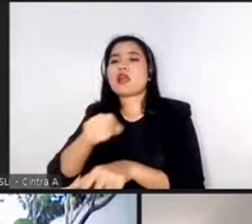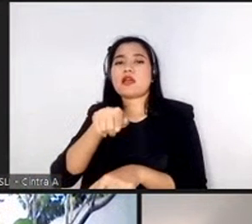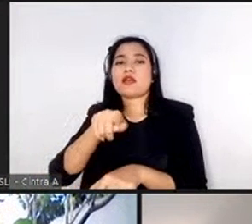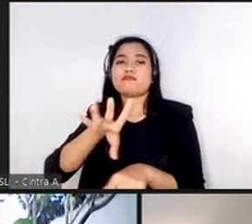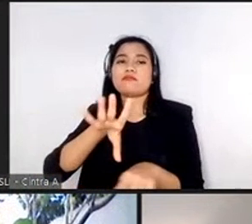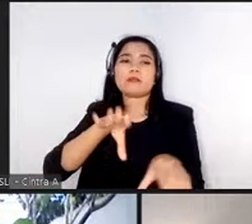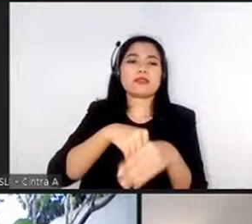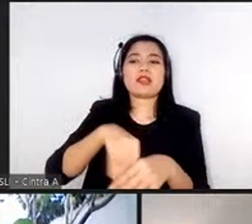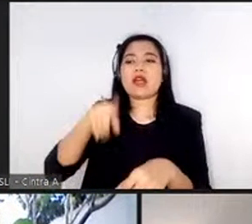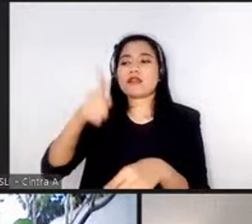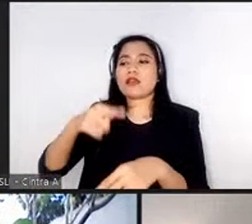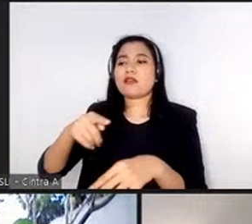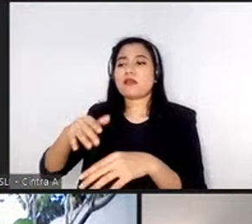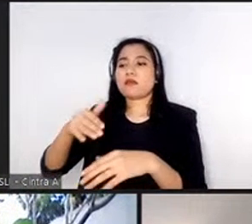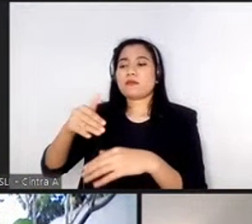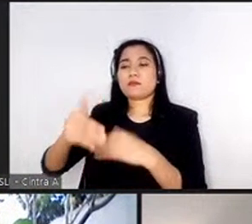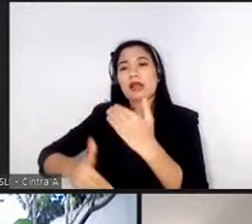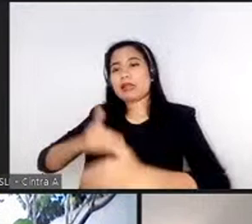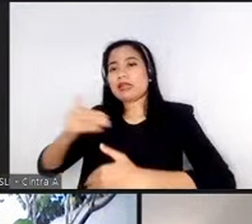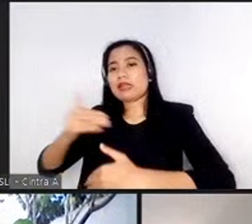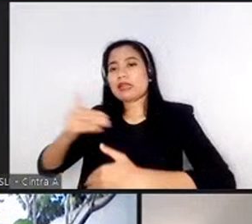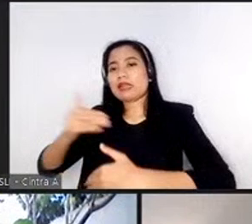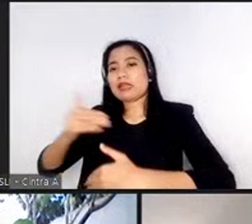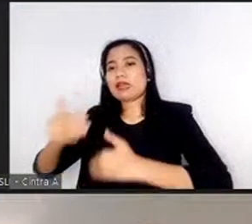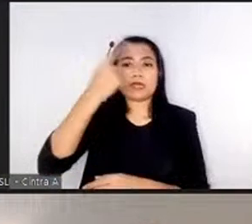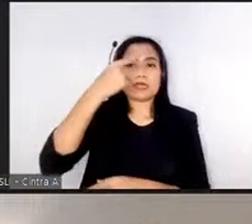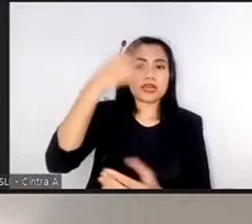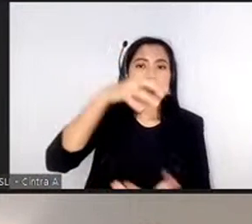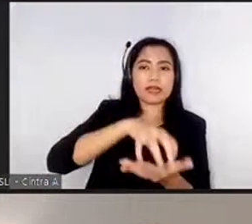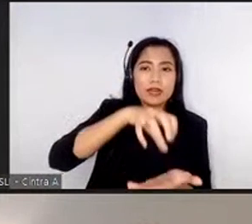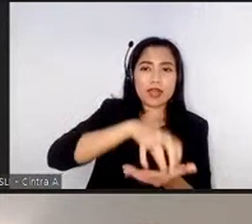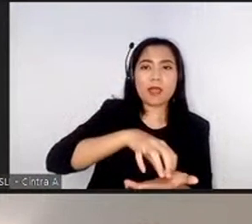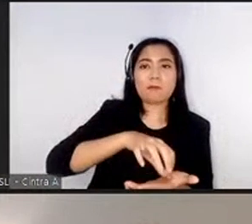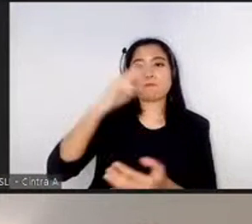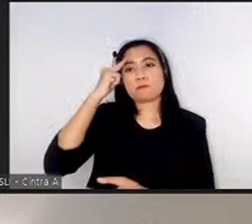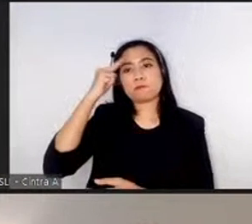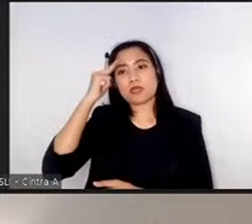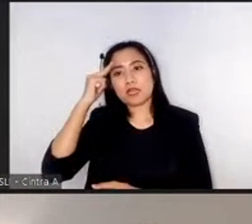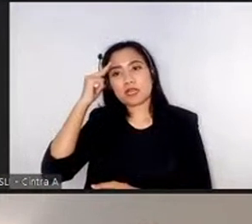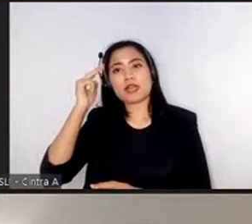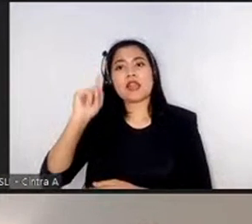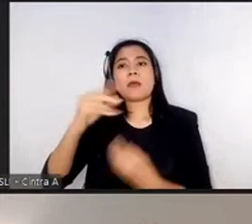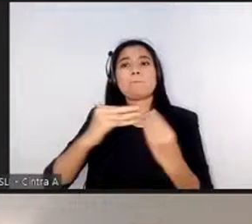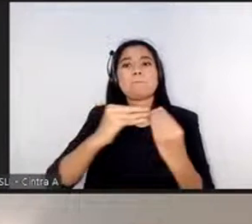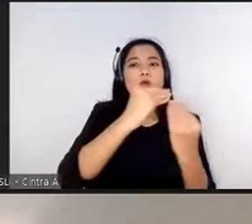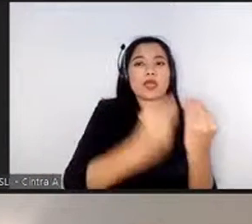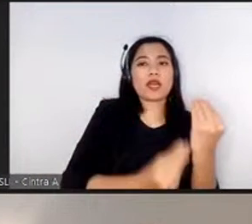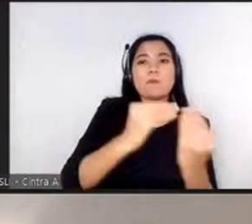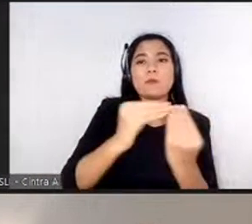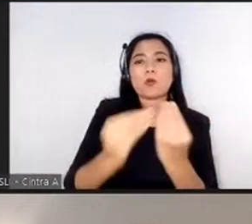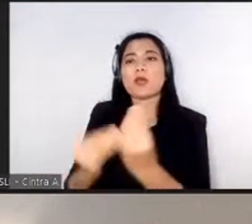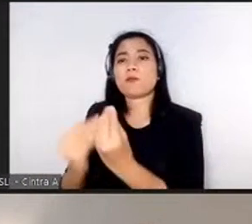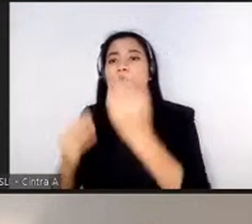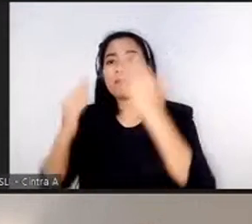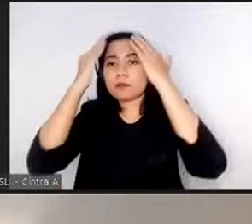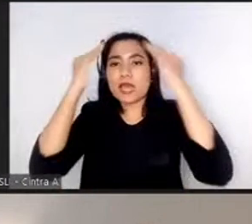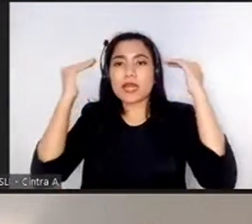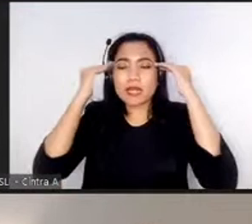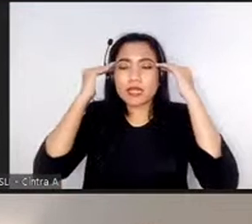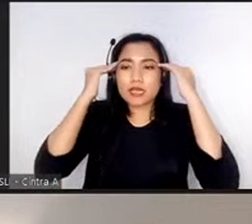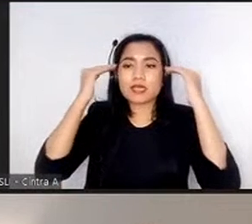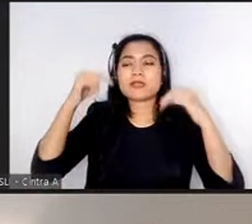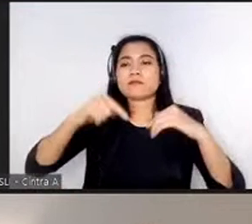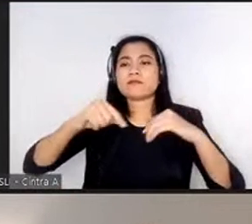pengilingan Pemerintah Daerah yang memimpin gitu terus kemudian para perwakilan-perwakilan petani ini menyepakati gitu menyepakati